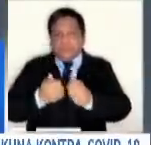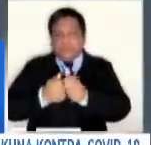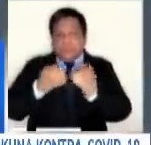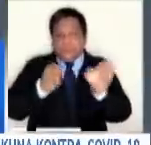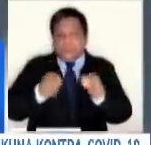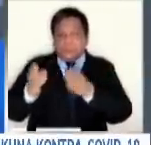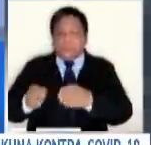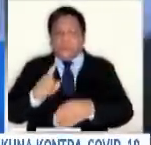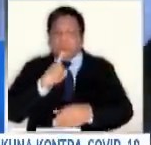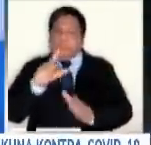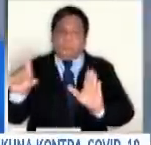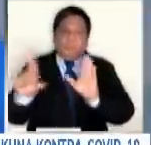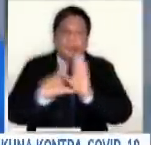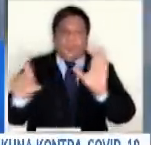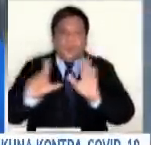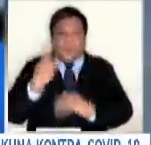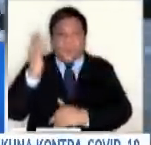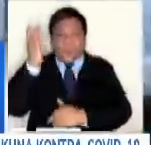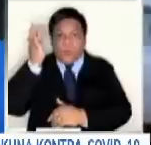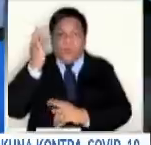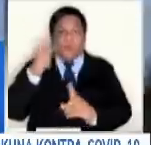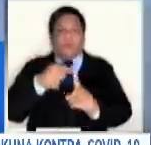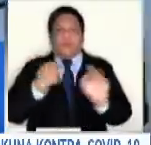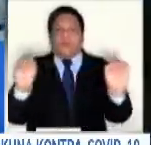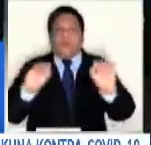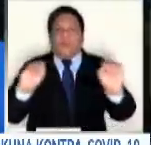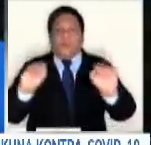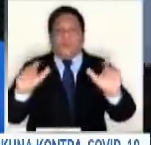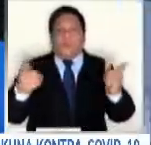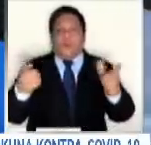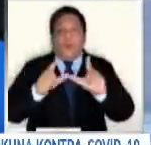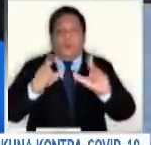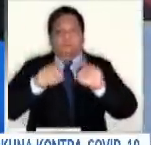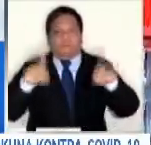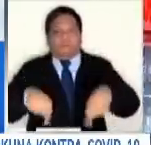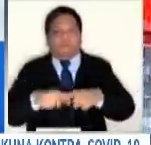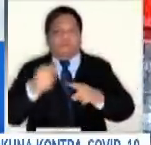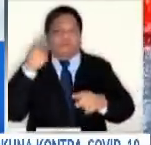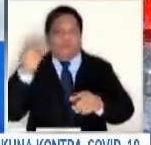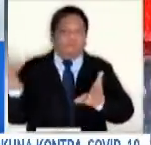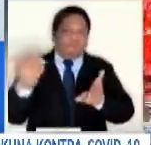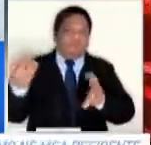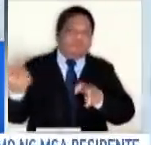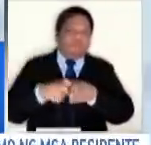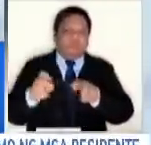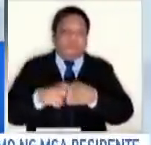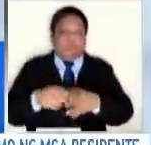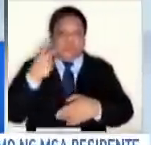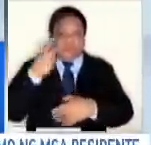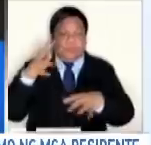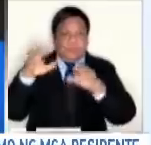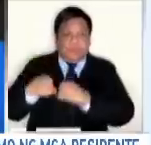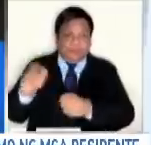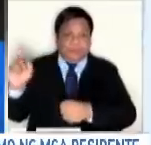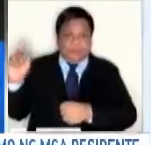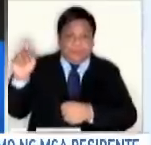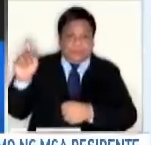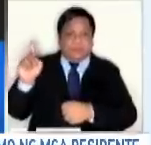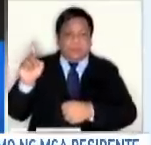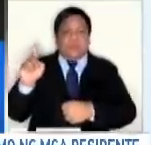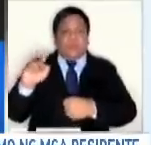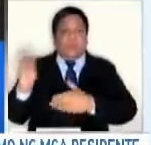wala siyang nararapat ng mga dokumento. Itong mga nahuli na ito dito sa ating likuran, ito ay dadalhin sa impounding area